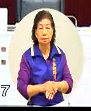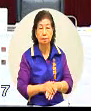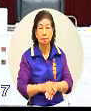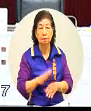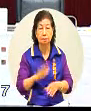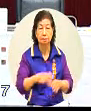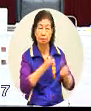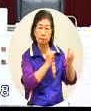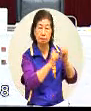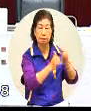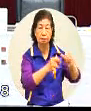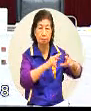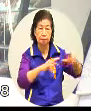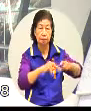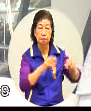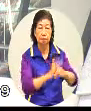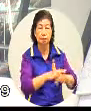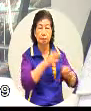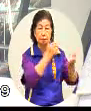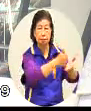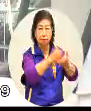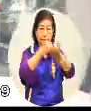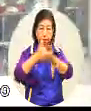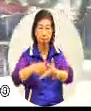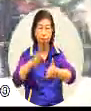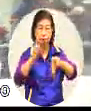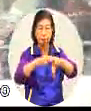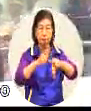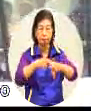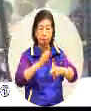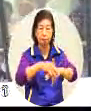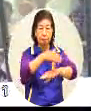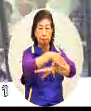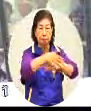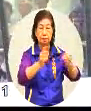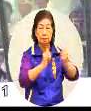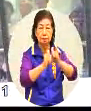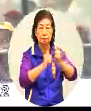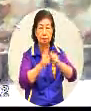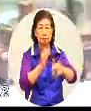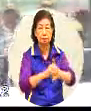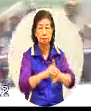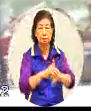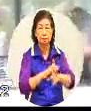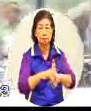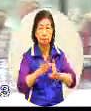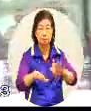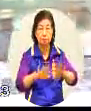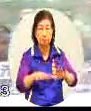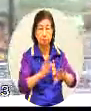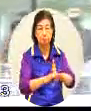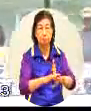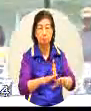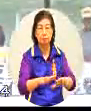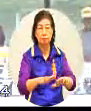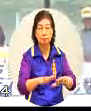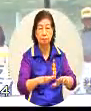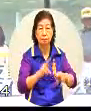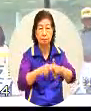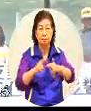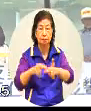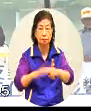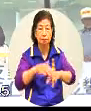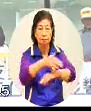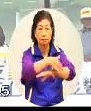市民朋友介绍，讲今麦来到现场的咱的乡亲哦，参今天来到现场的咱家